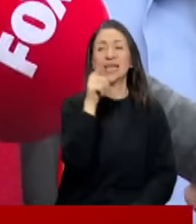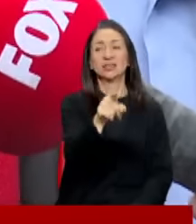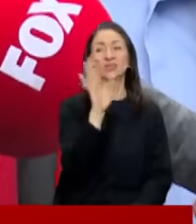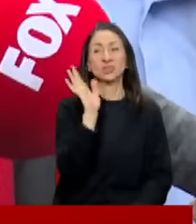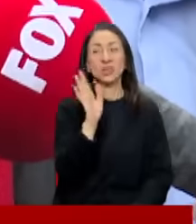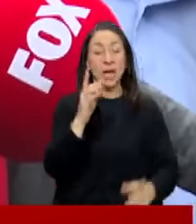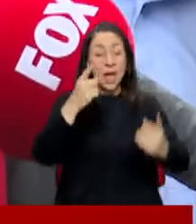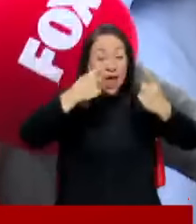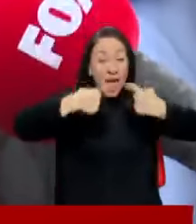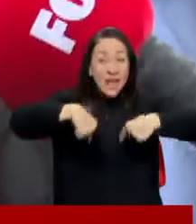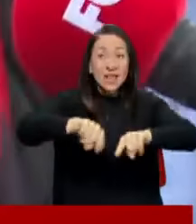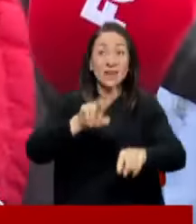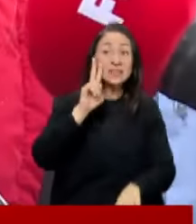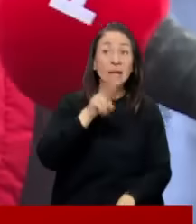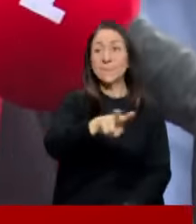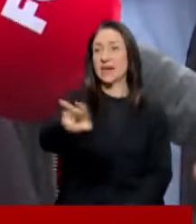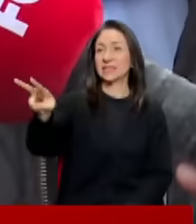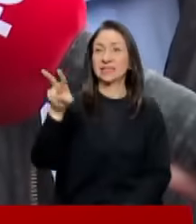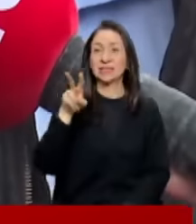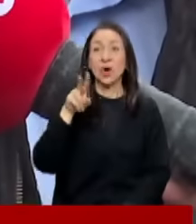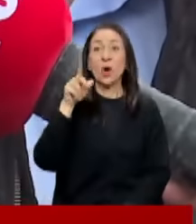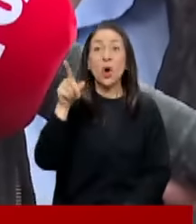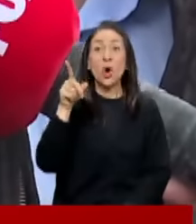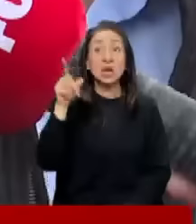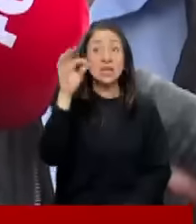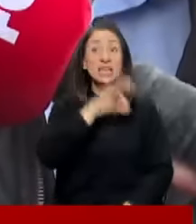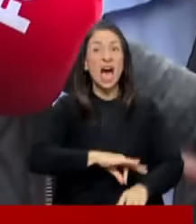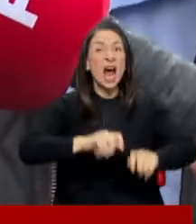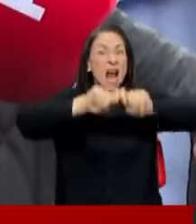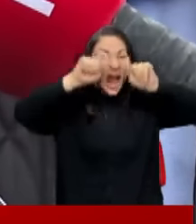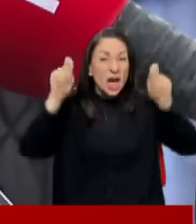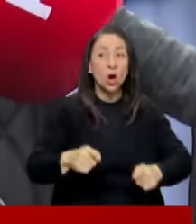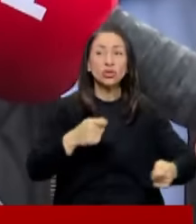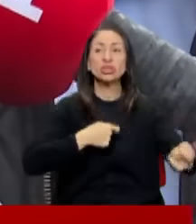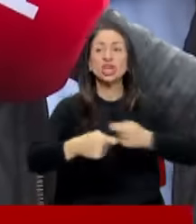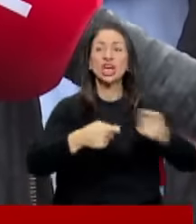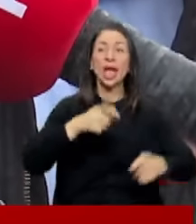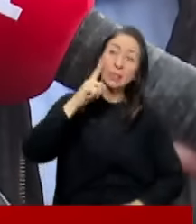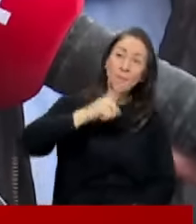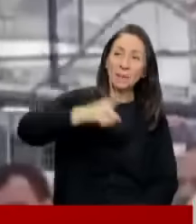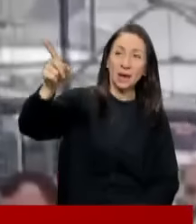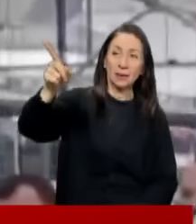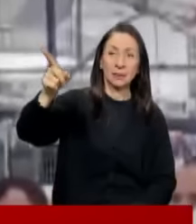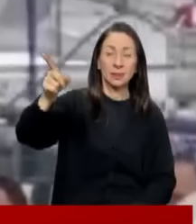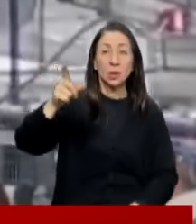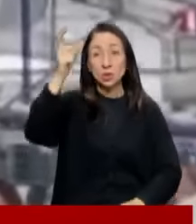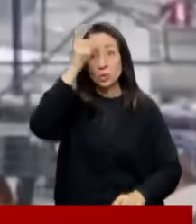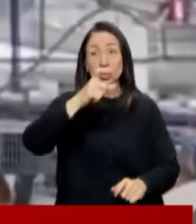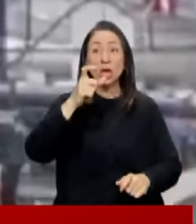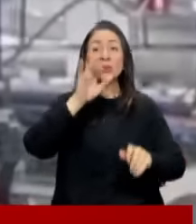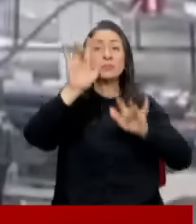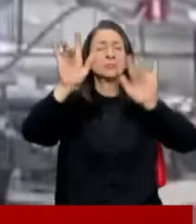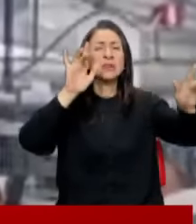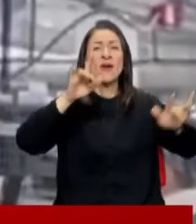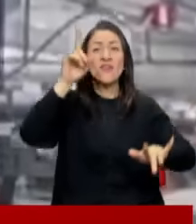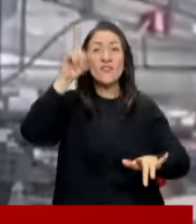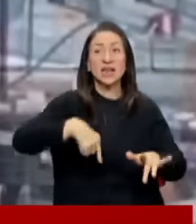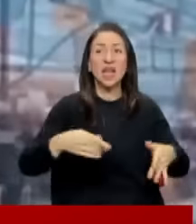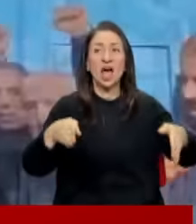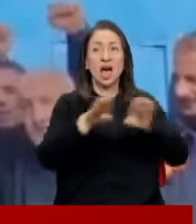vazgeçin. Etrafınıza bakın. O kar rekorları kıran şirketlere bakın. Türkiye'nin dört bir yanında